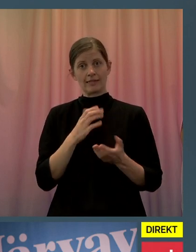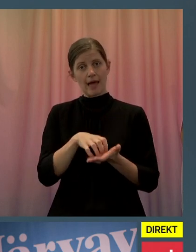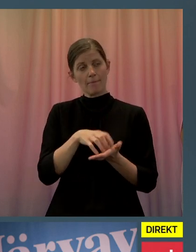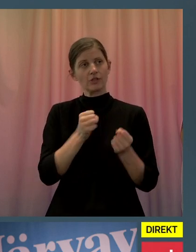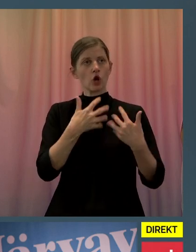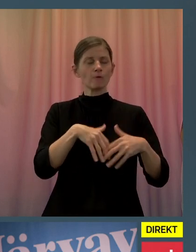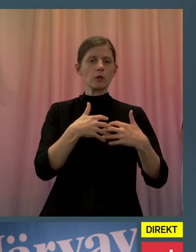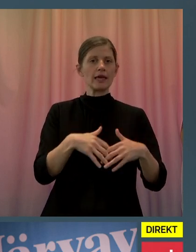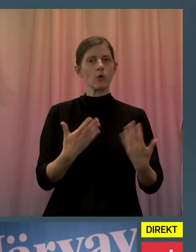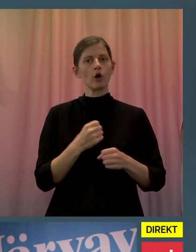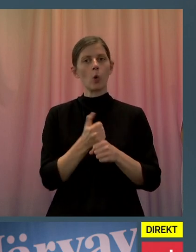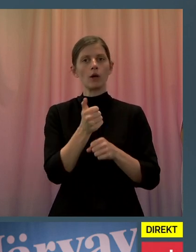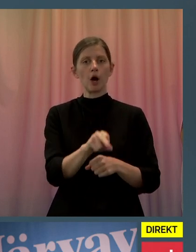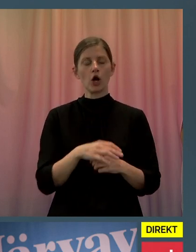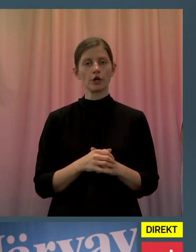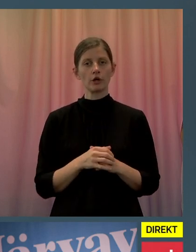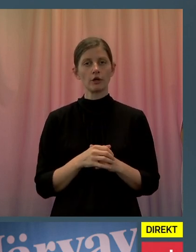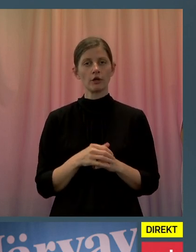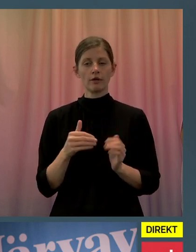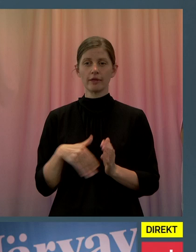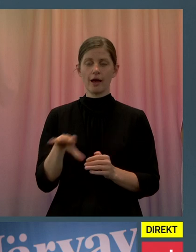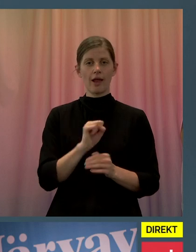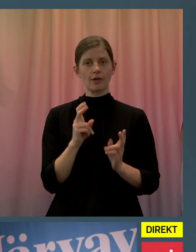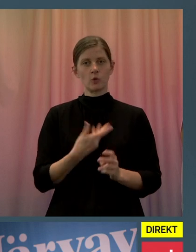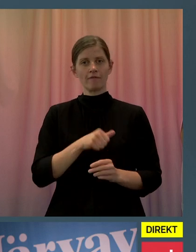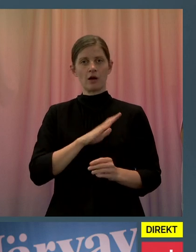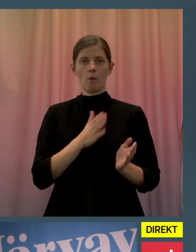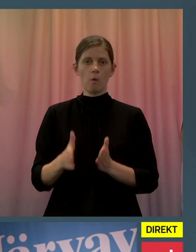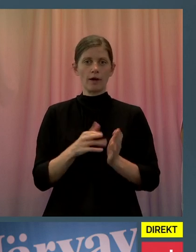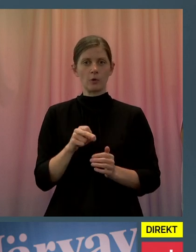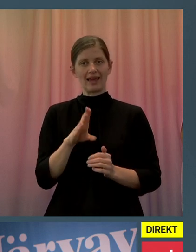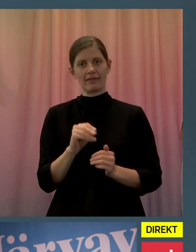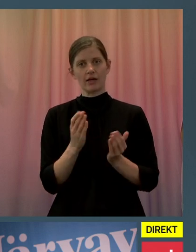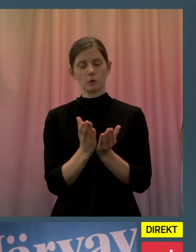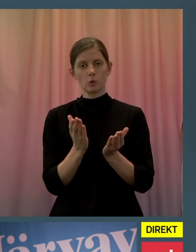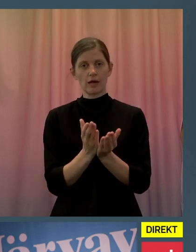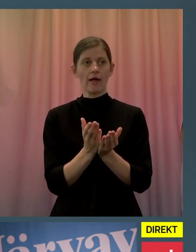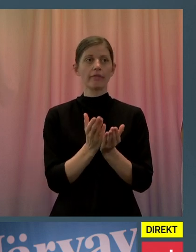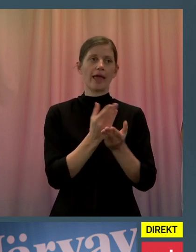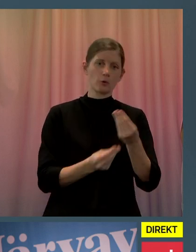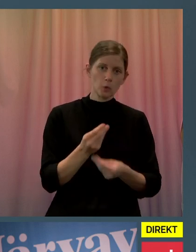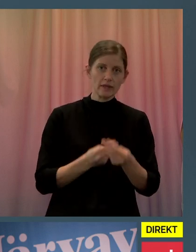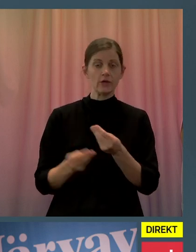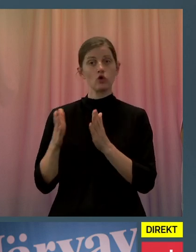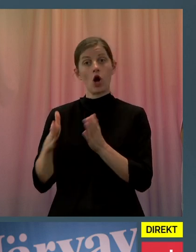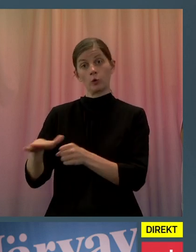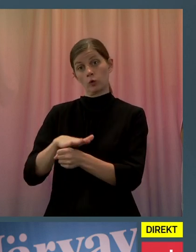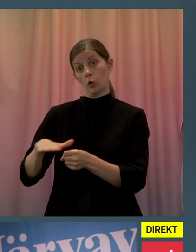och vara hållbart. För alla som vill ha ordning och reda i skolan, i ekonomin, men också på gator och